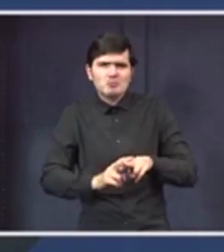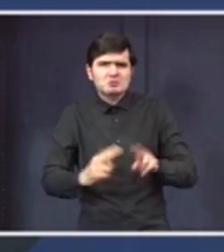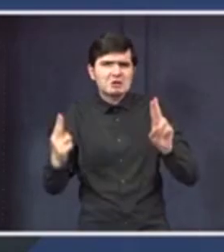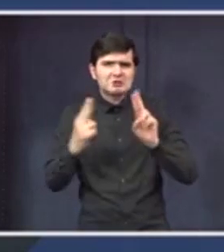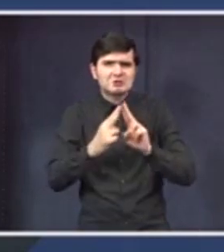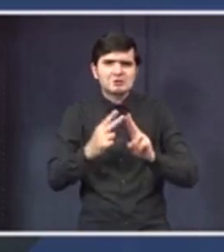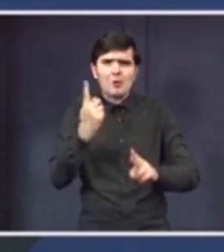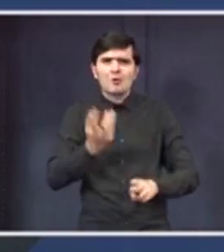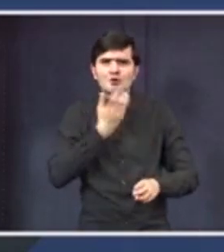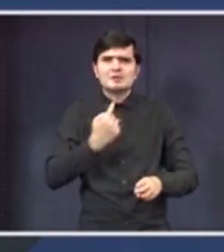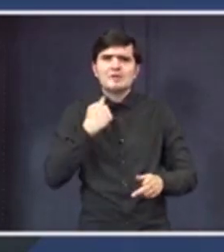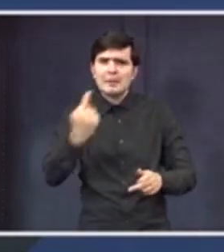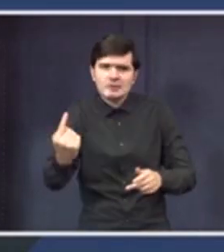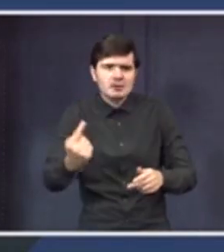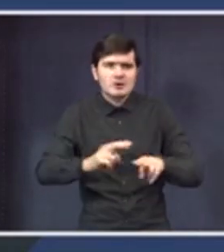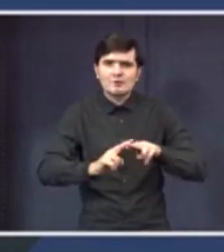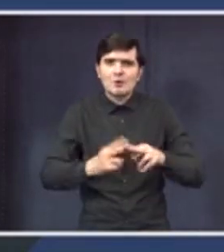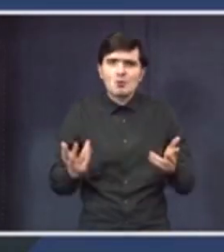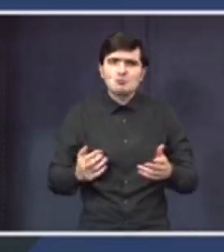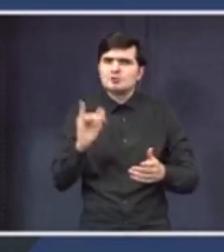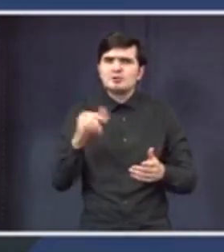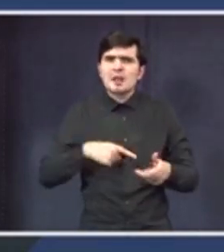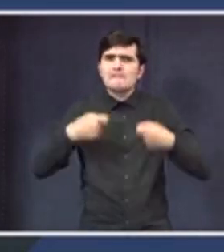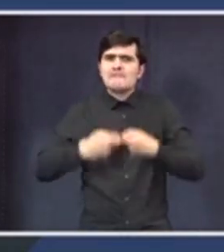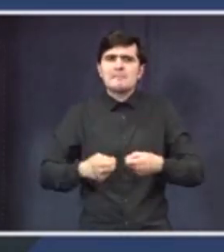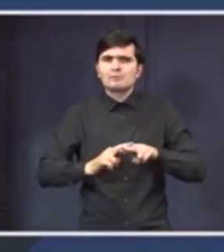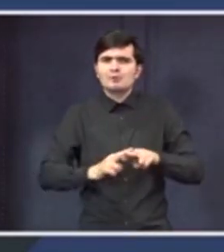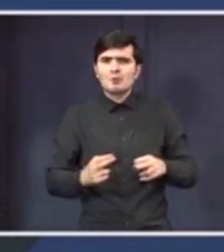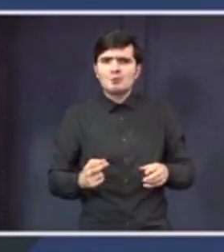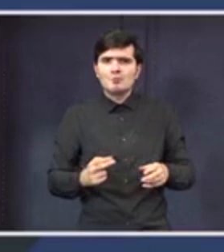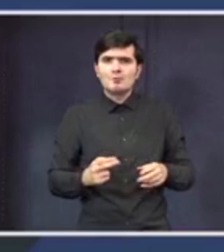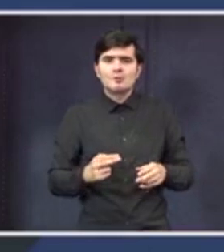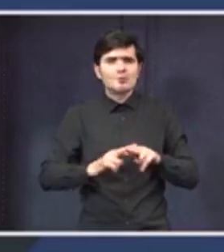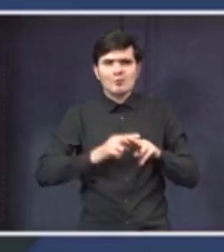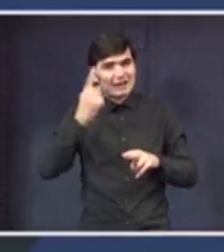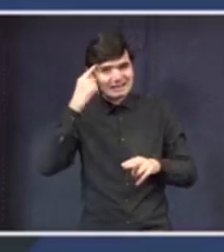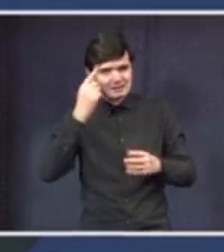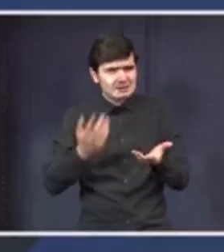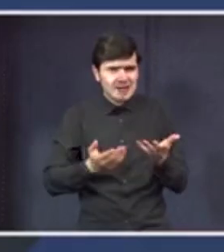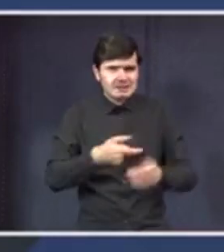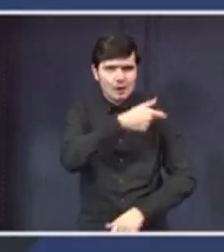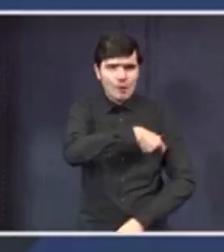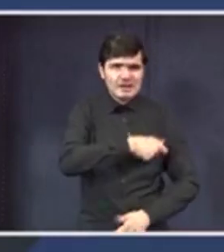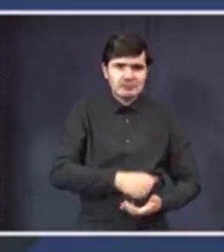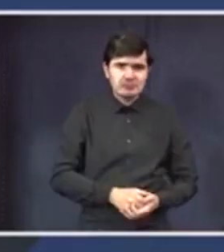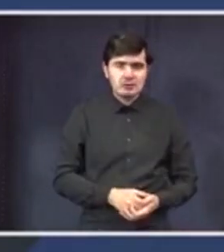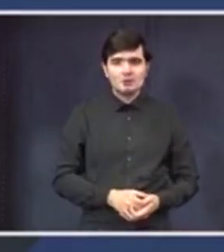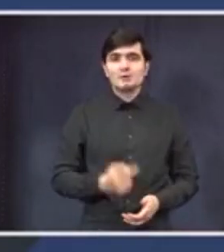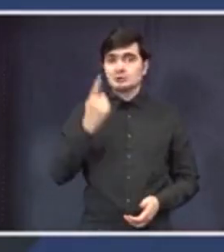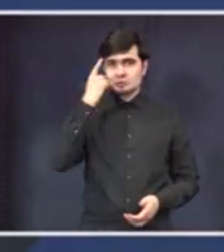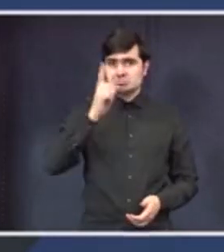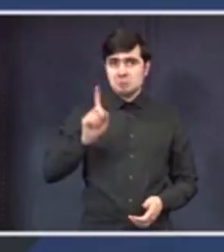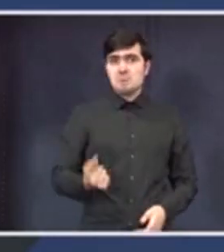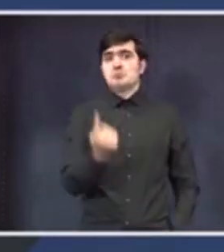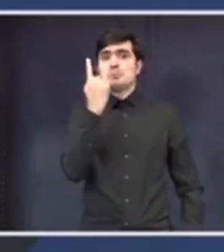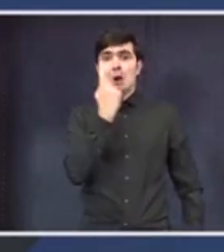ședințe săptămânale? Cum se va proceda? Cum ați gândit? Să știți că nu este prima oară când se întâmplă